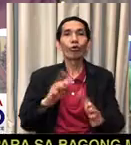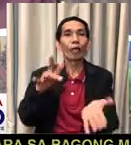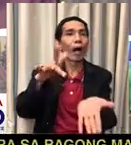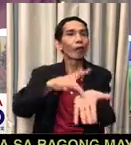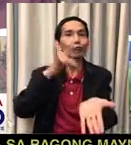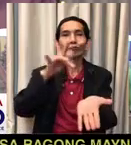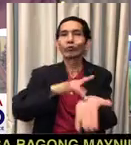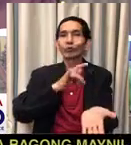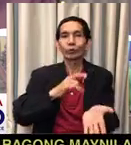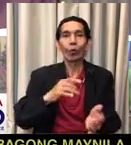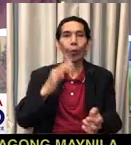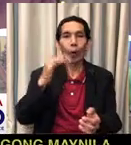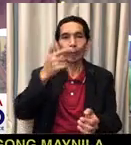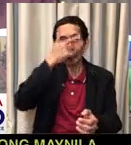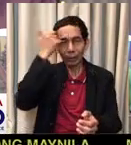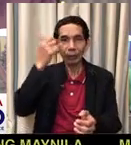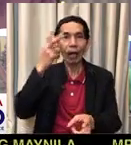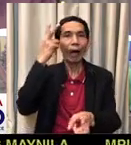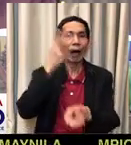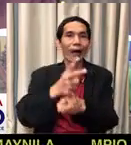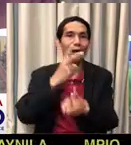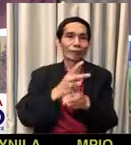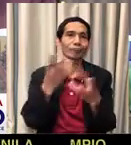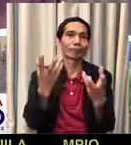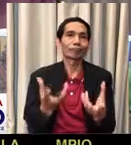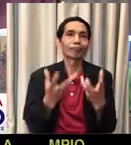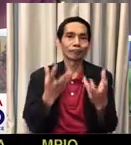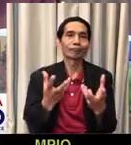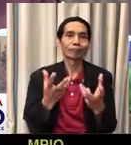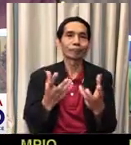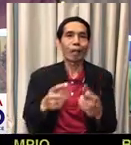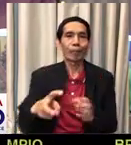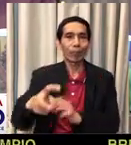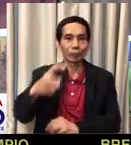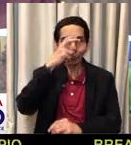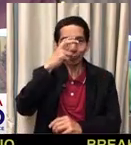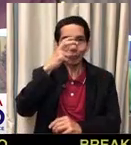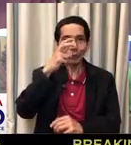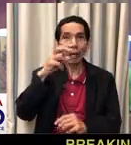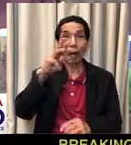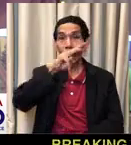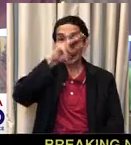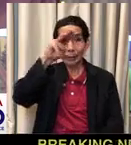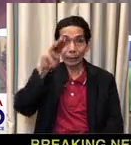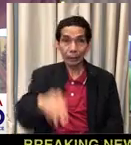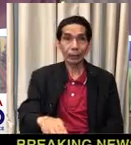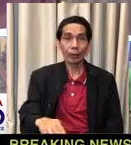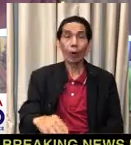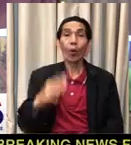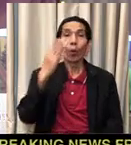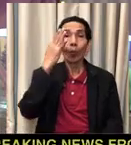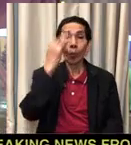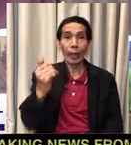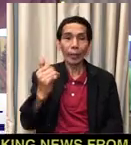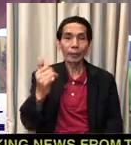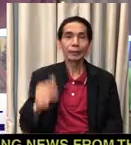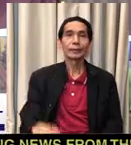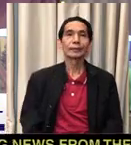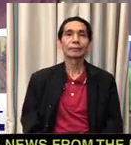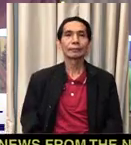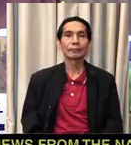aabuso. Kasi mabigat at mahigpit ang Maynila. Bakit? Tingnan